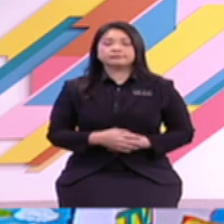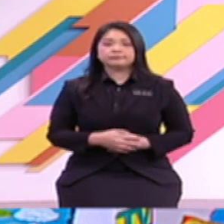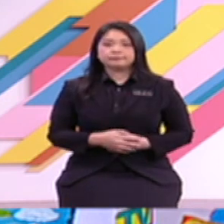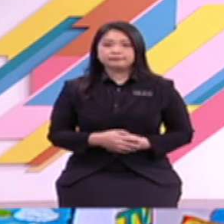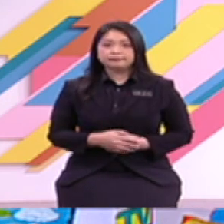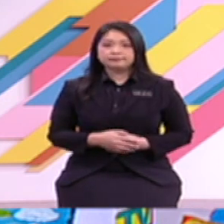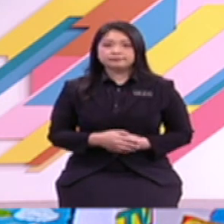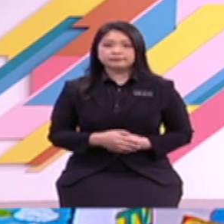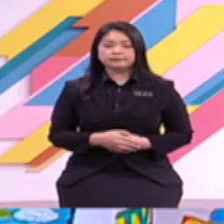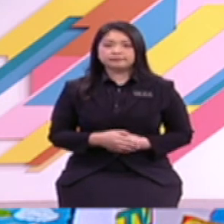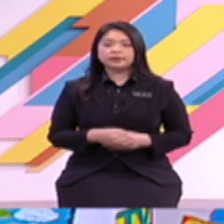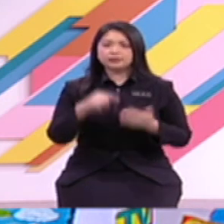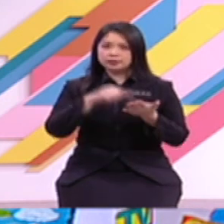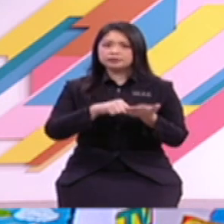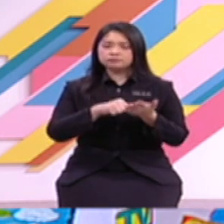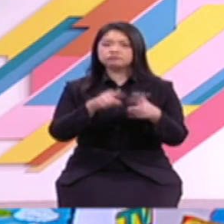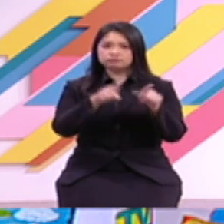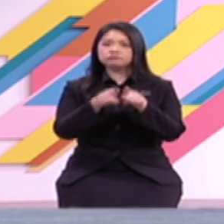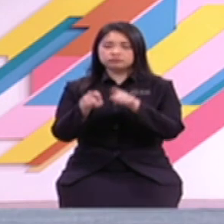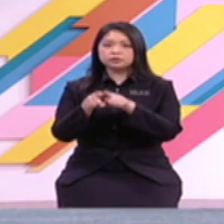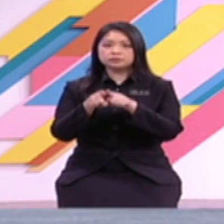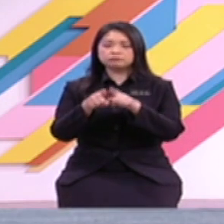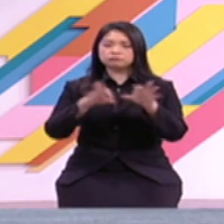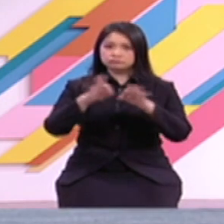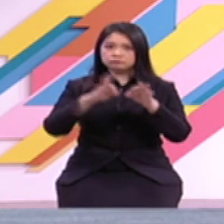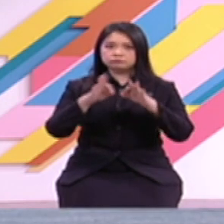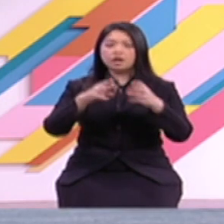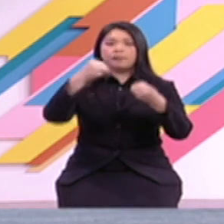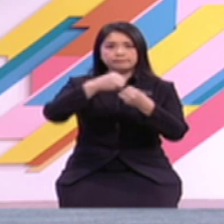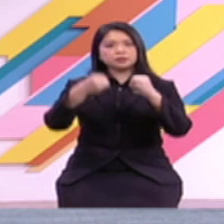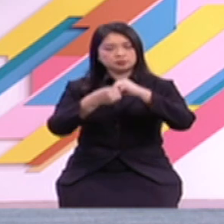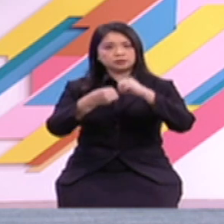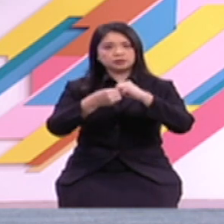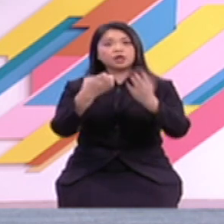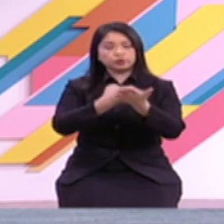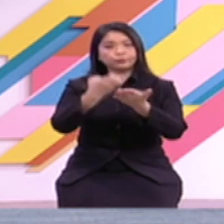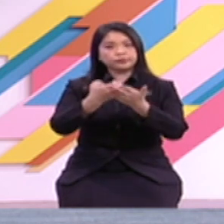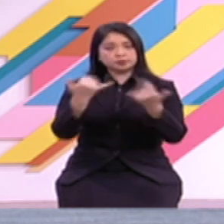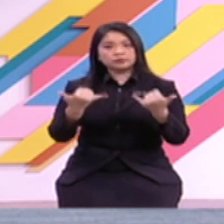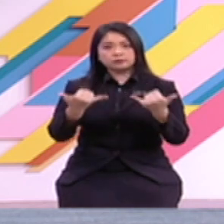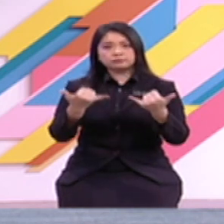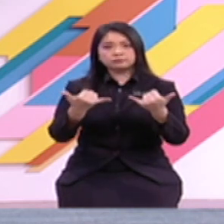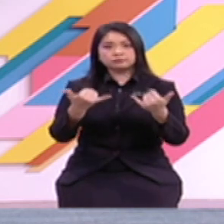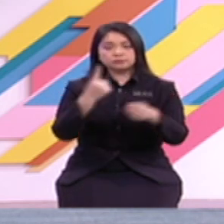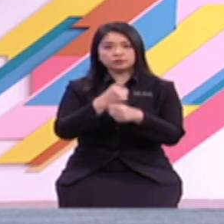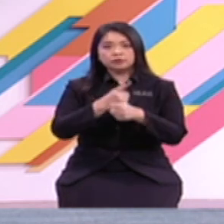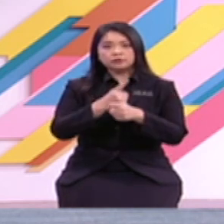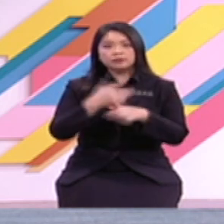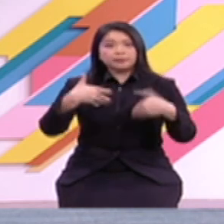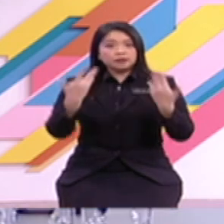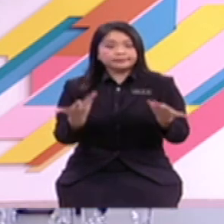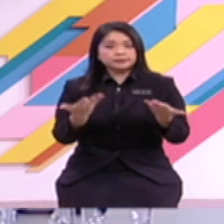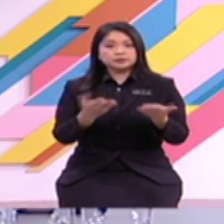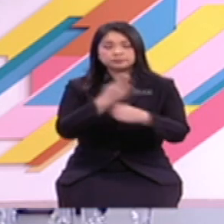tersebut ini juga menyentuh tentang masalah kemesut pemilik setan ekonomi negara kenceng mukanya betul Bagaimana